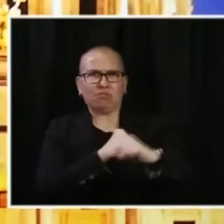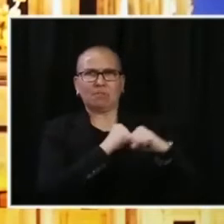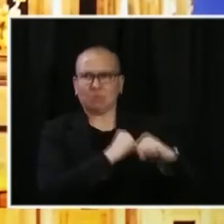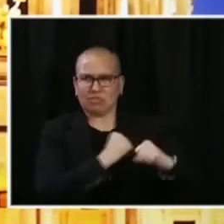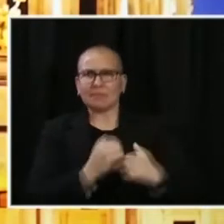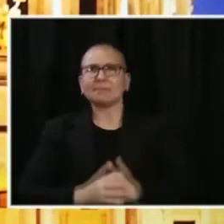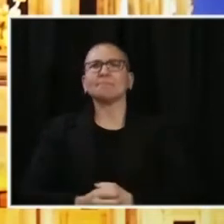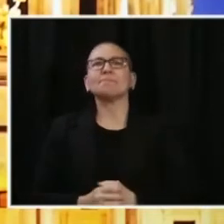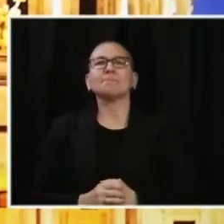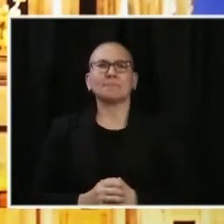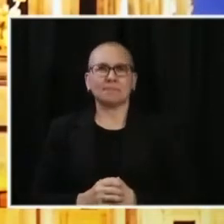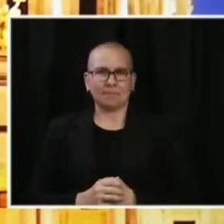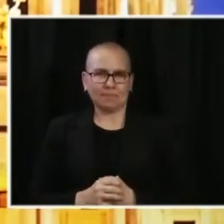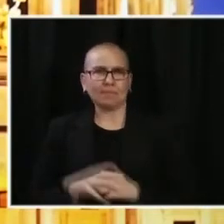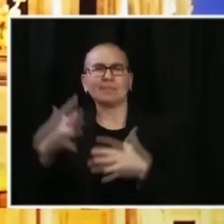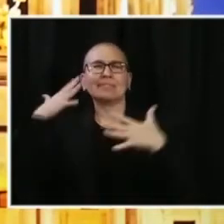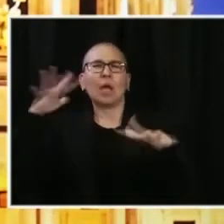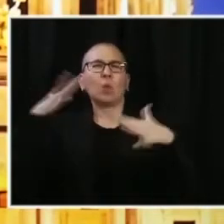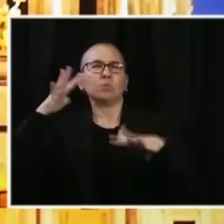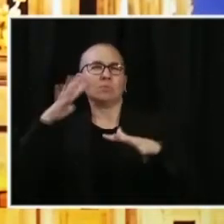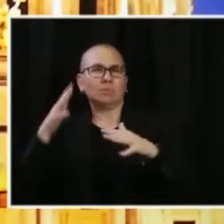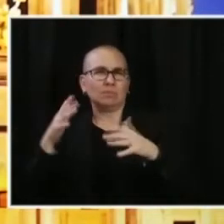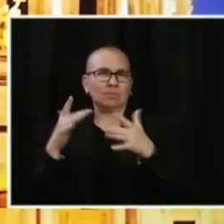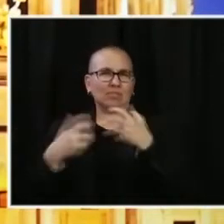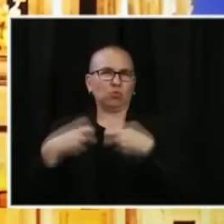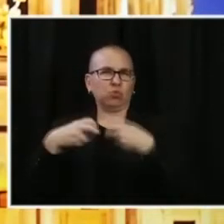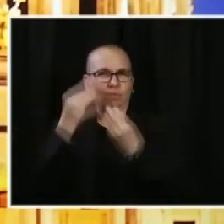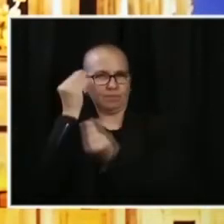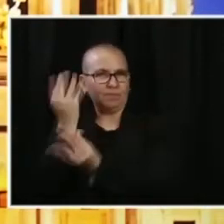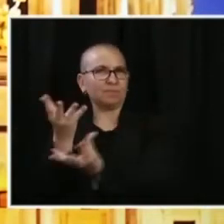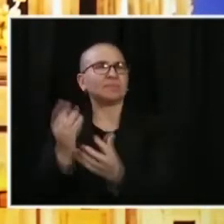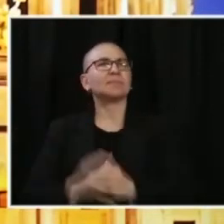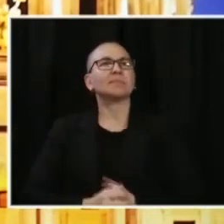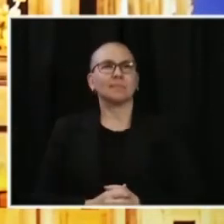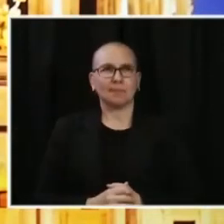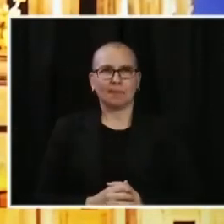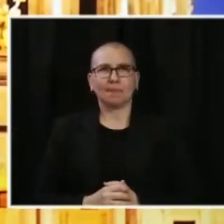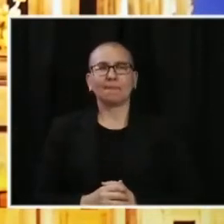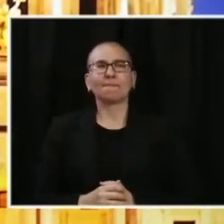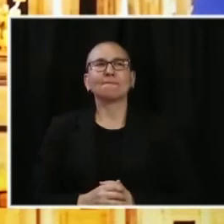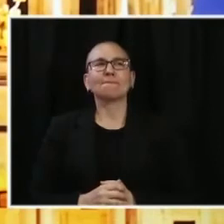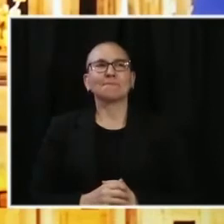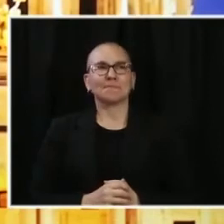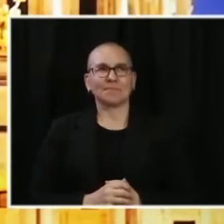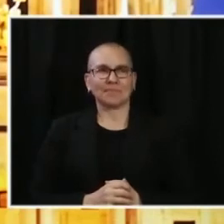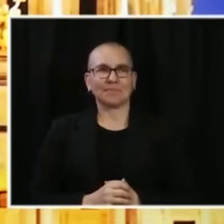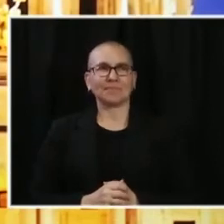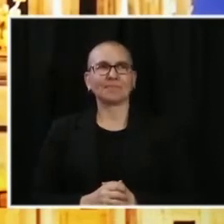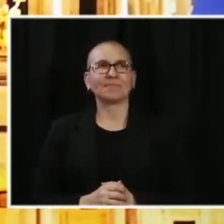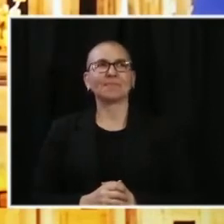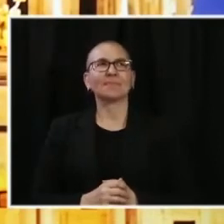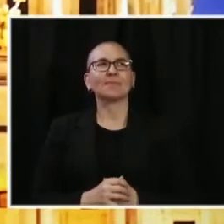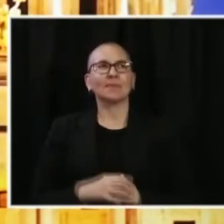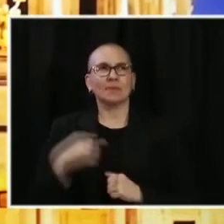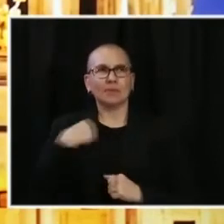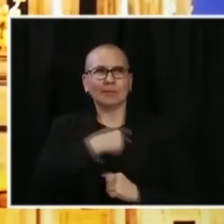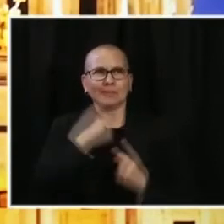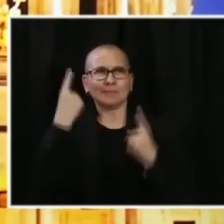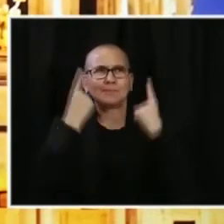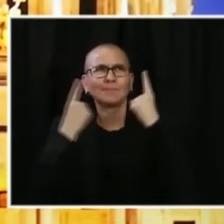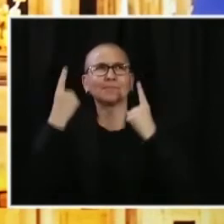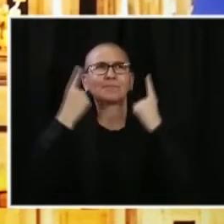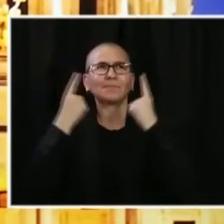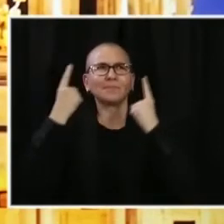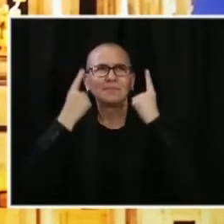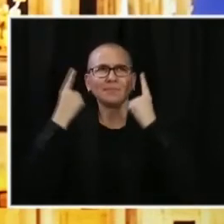tì tất cả là bây giờ chỉ giờ thì bây giờ lại mua lúc bao giờ tì kia bây giờ tất cả là một nhớ rồi lại khổ rồi thở bây giờ sách sửa sách